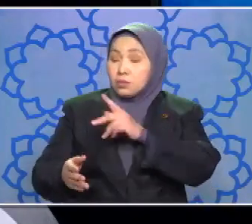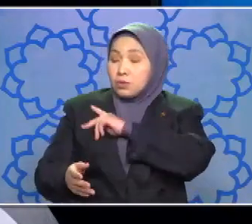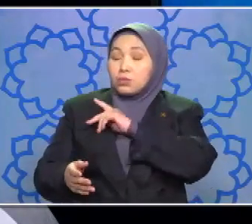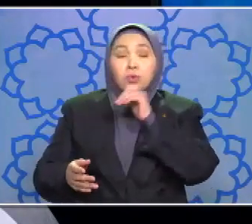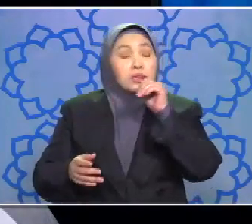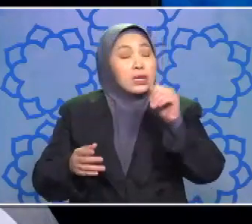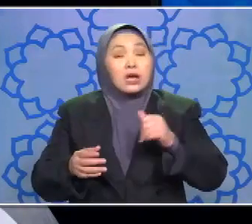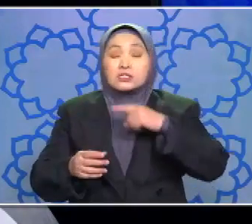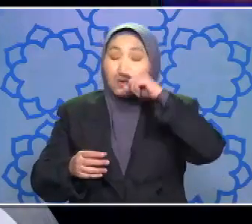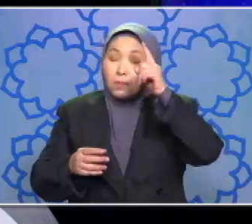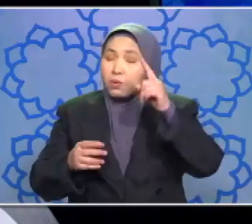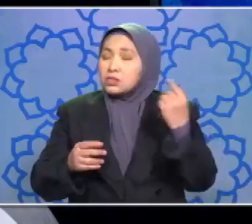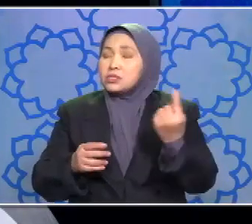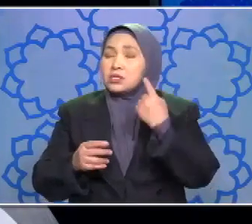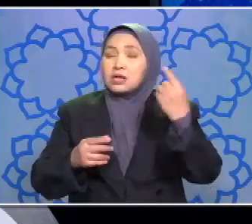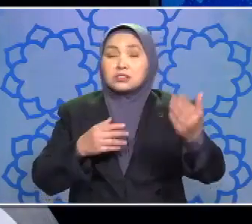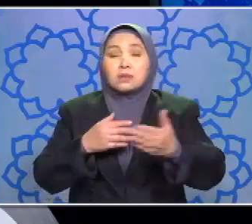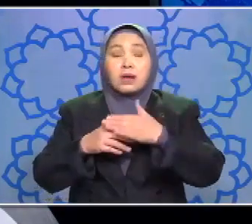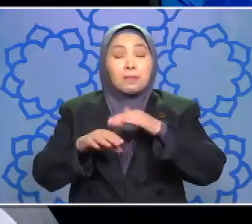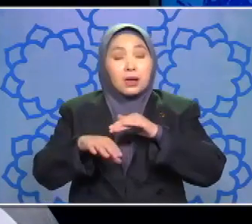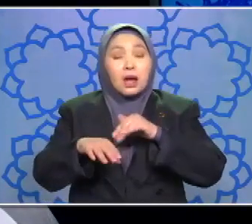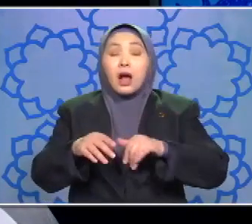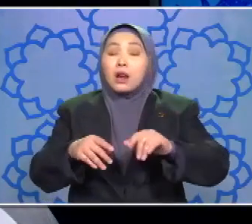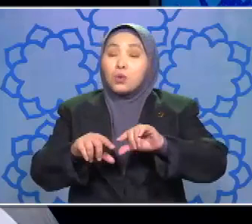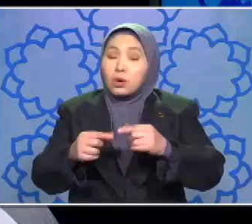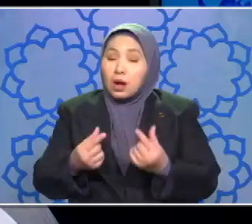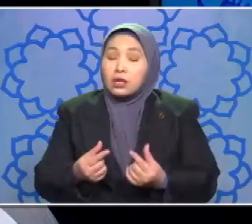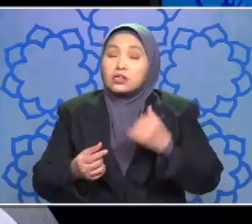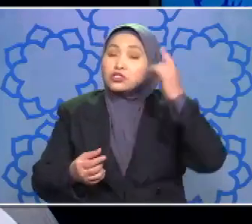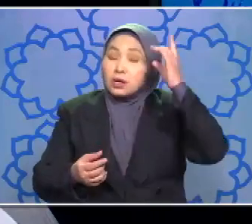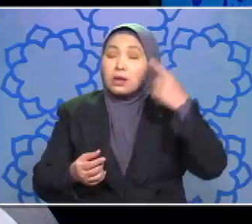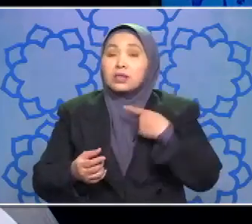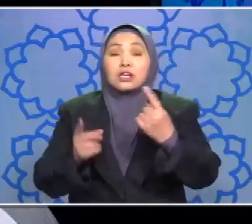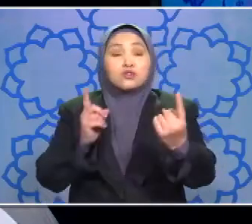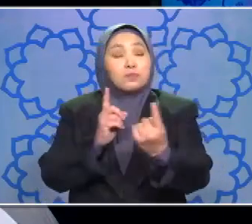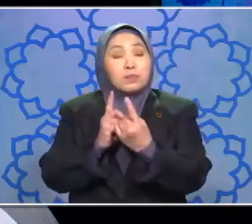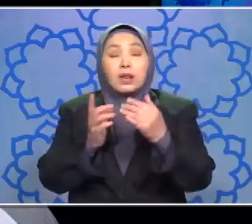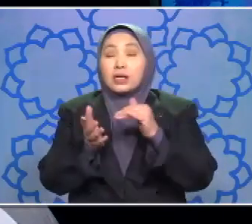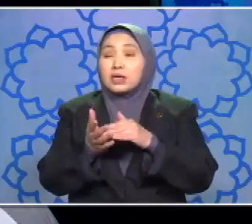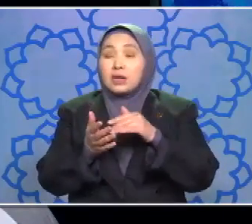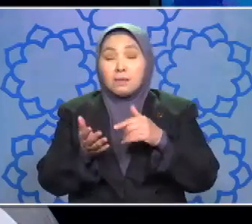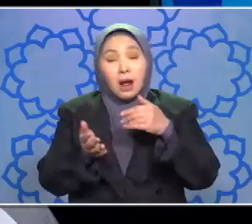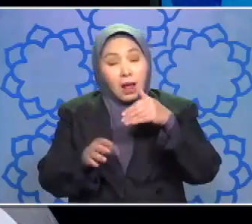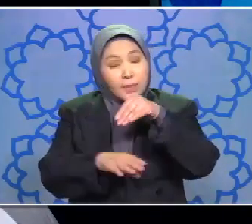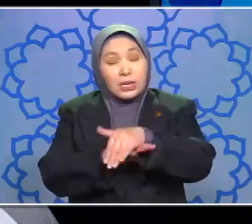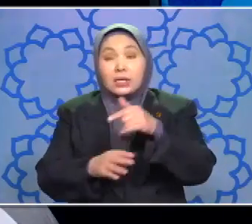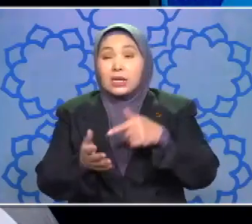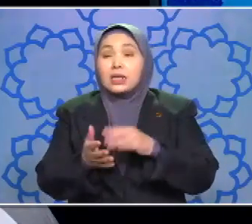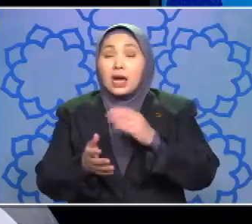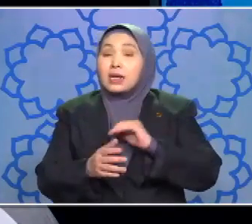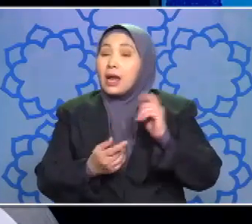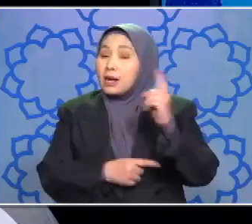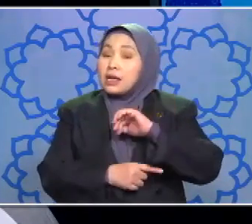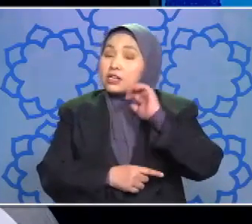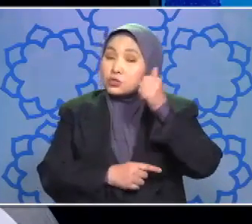yang sentiasa kembali kepada Al-Quran ini sendiri. InsyaAllah kita akan bertemu lagi pada siaran ulangan pada malam ini dan juga hari